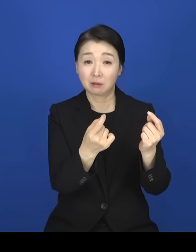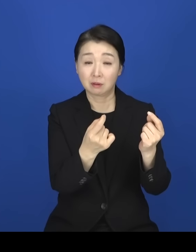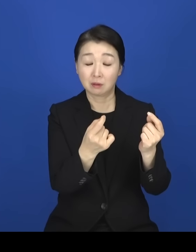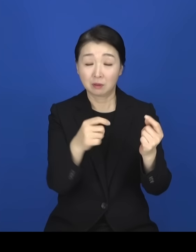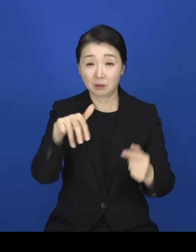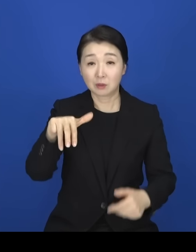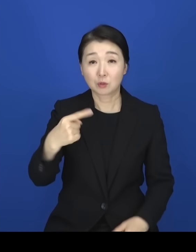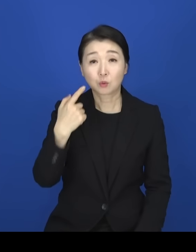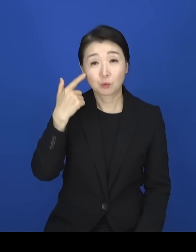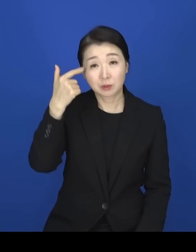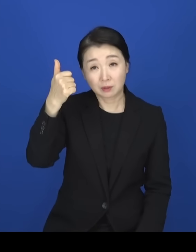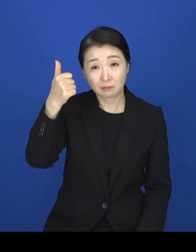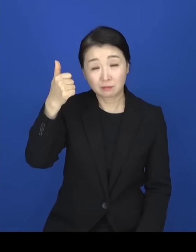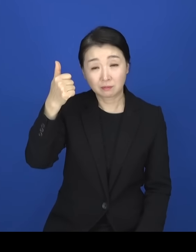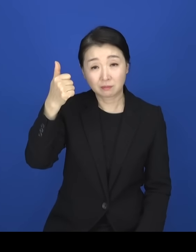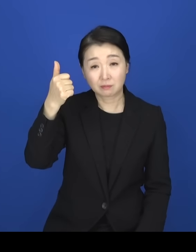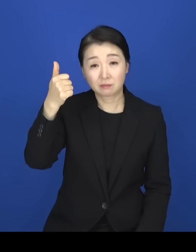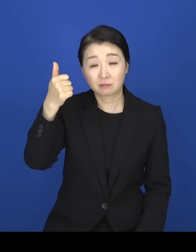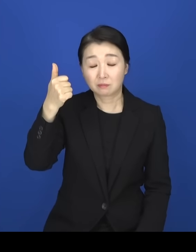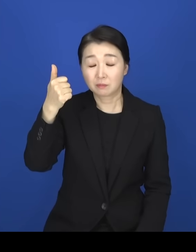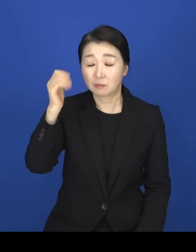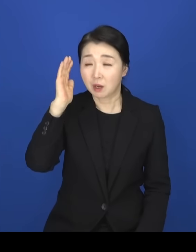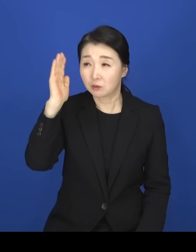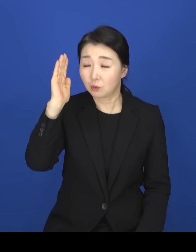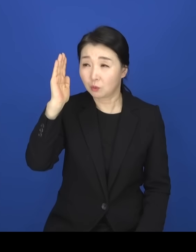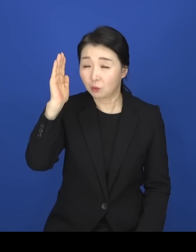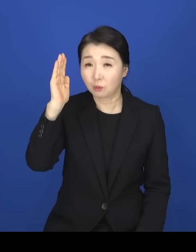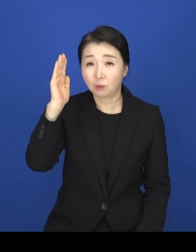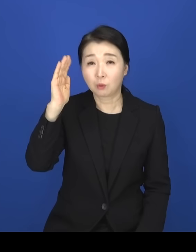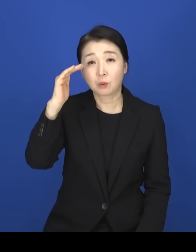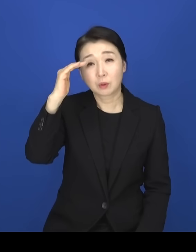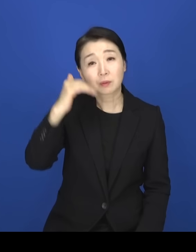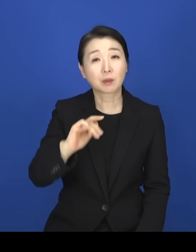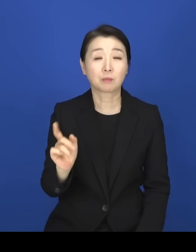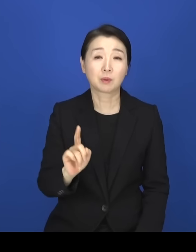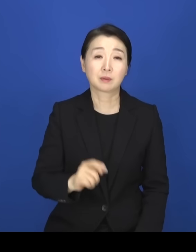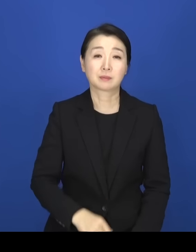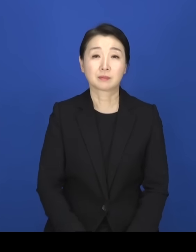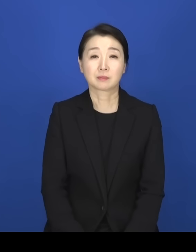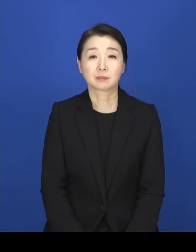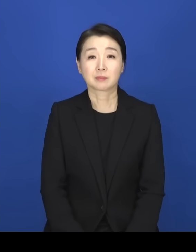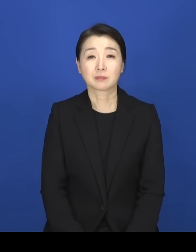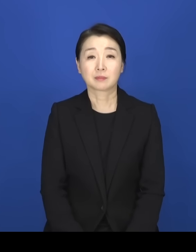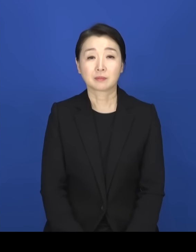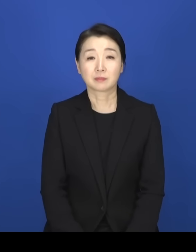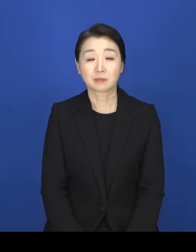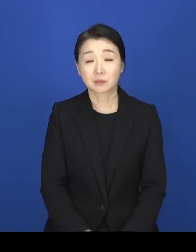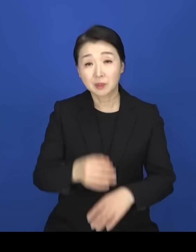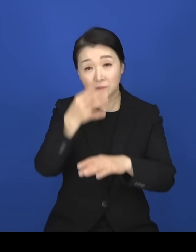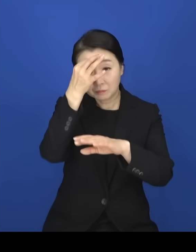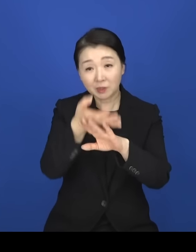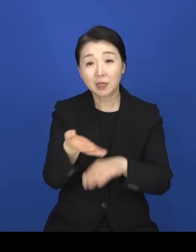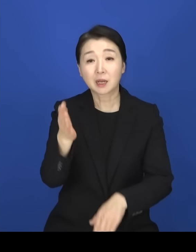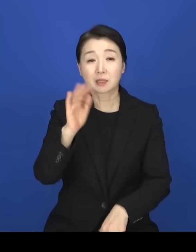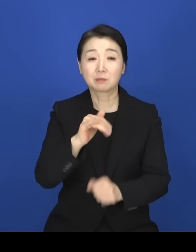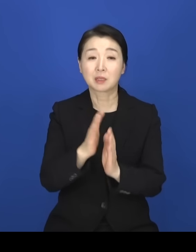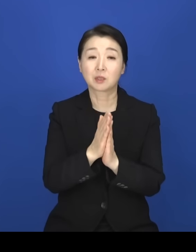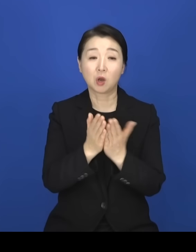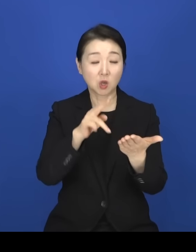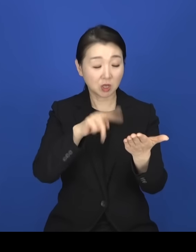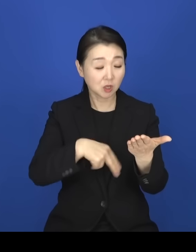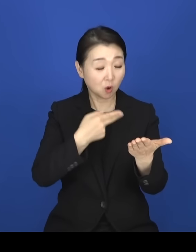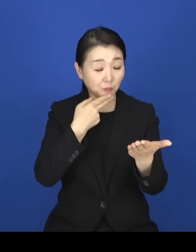조정민 목사님, 네. 조정민 목사님께서 한번 설교 말씀 때 그런 말을 하셨죠. 예. 미안하지만은 성경을